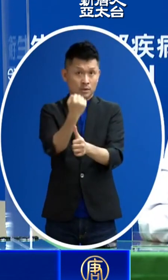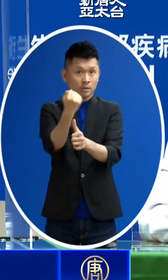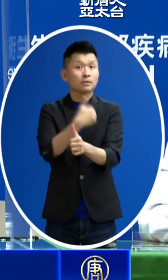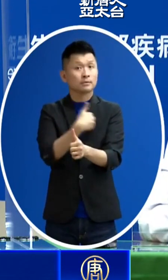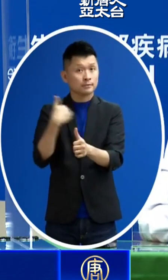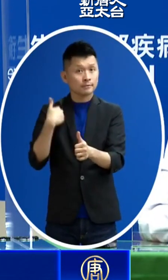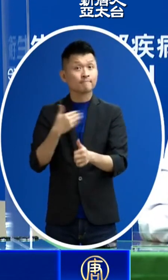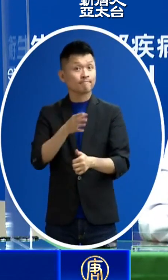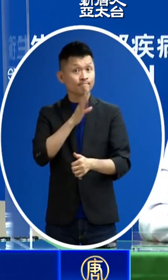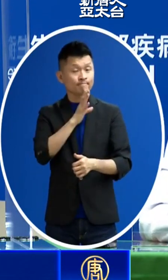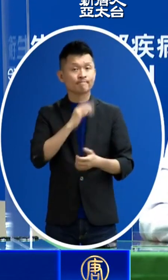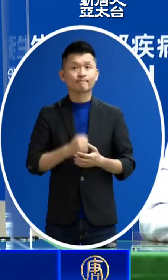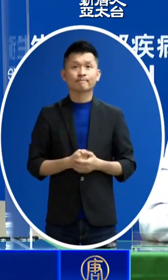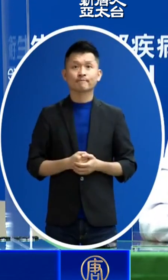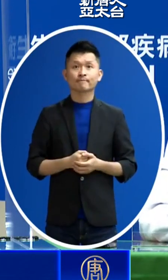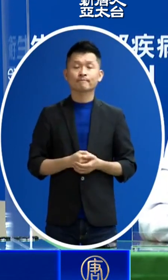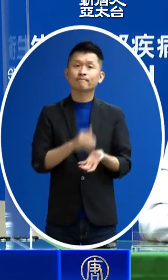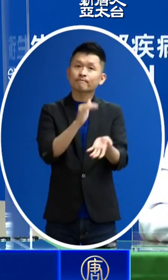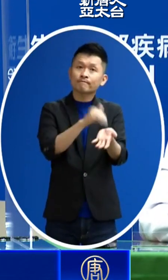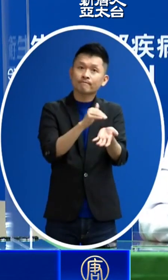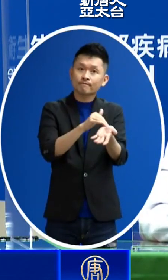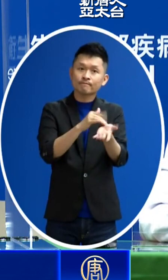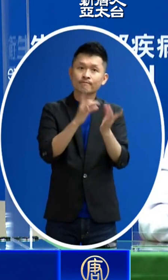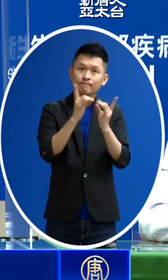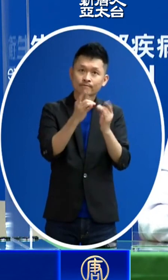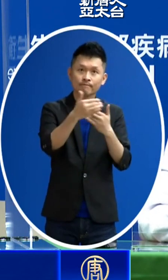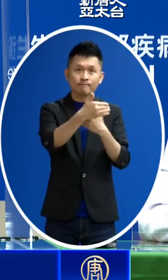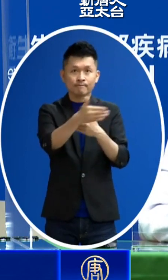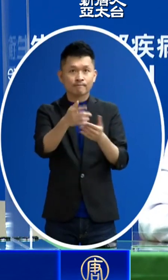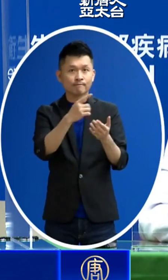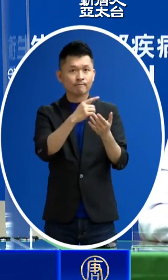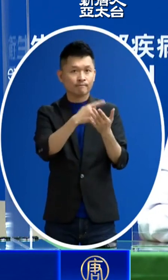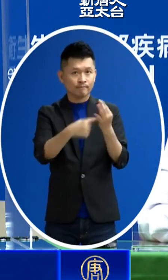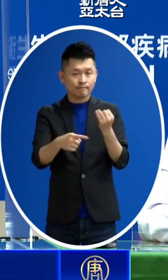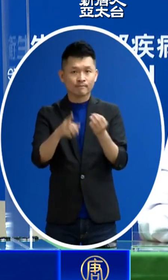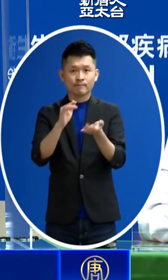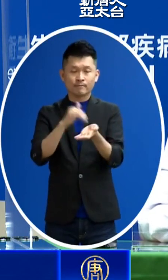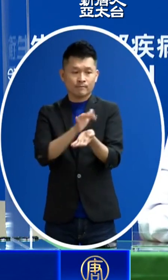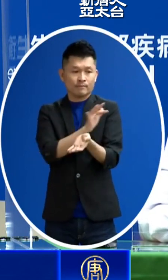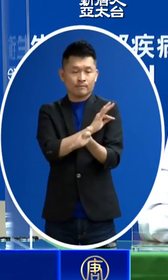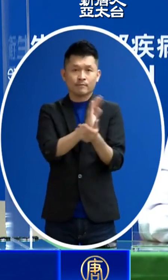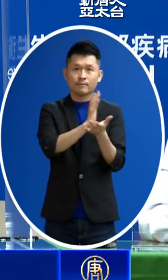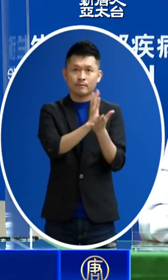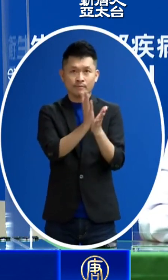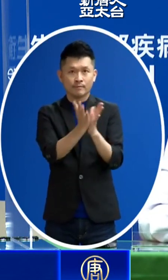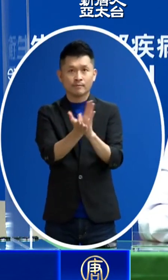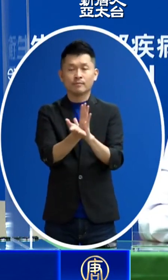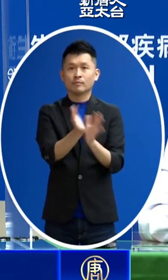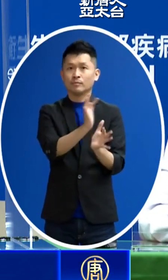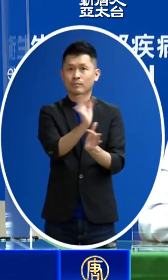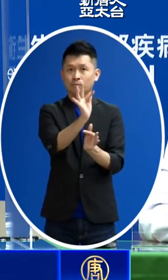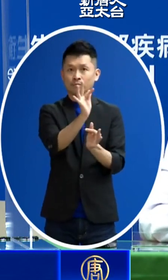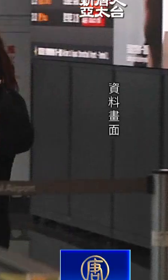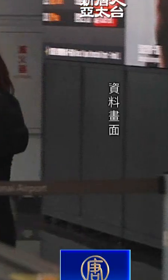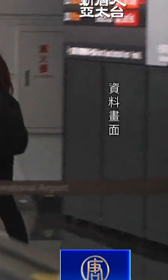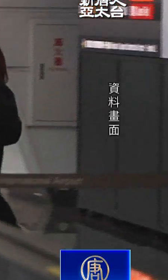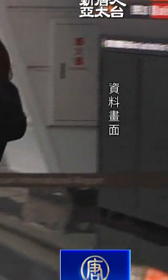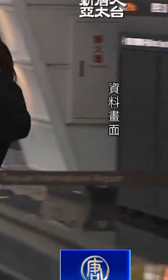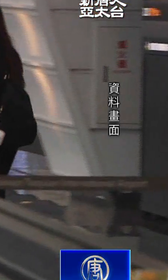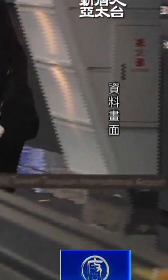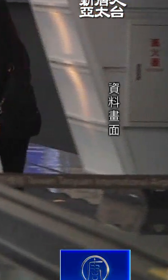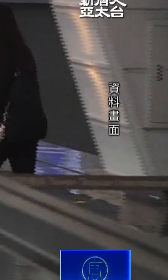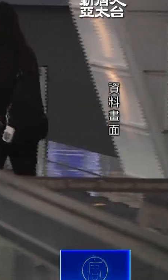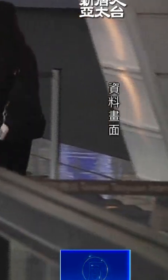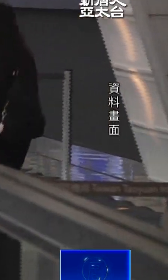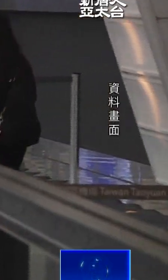围之内。”不管是医疗的量能或是各方面的准备，应该都可以做得比较好。 而针对边